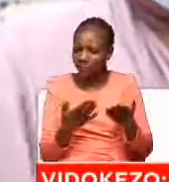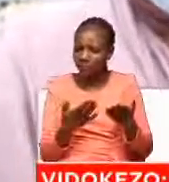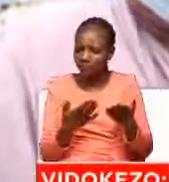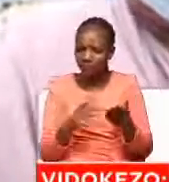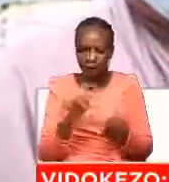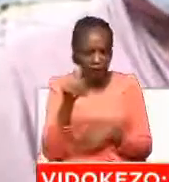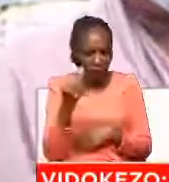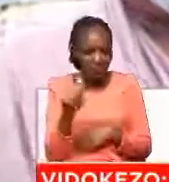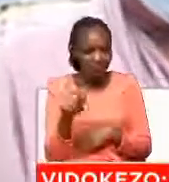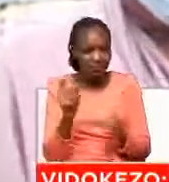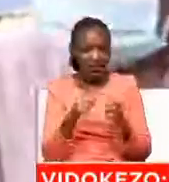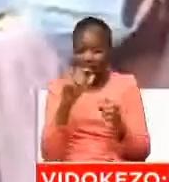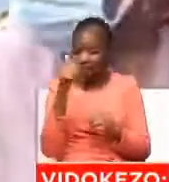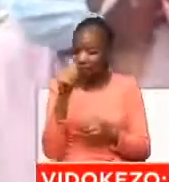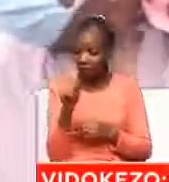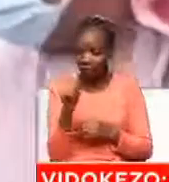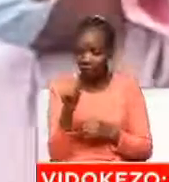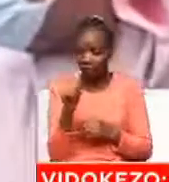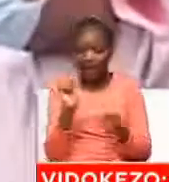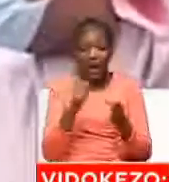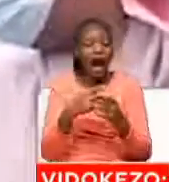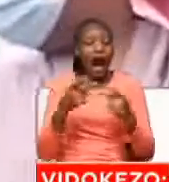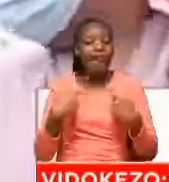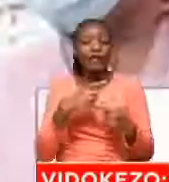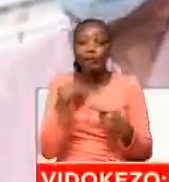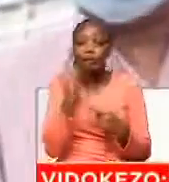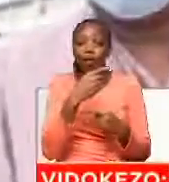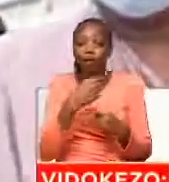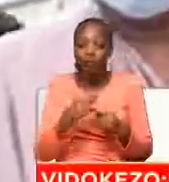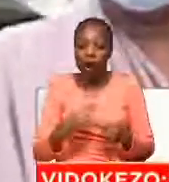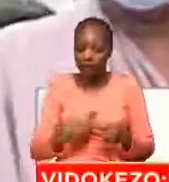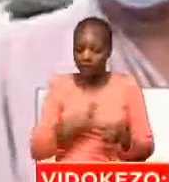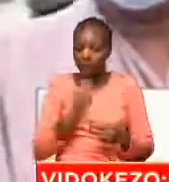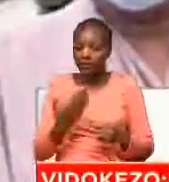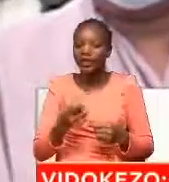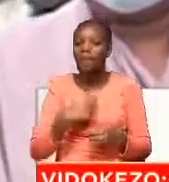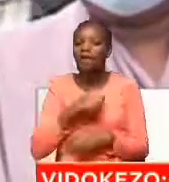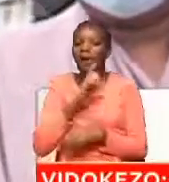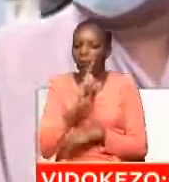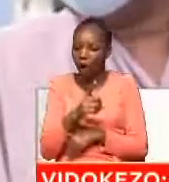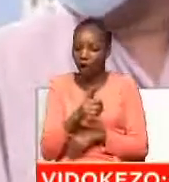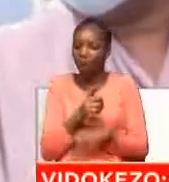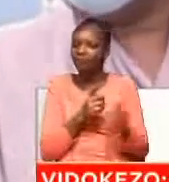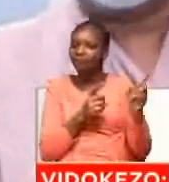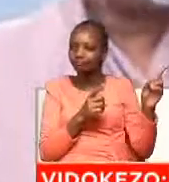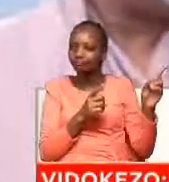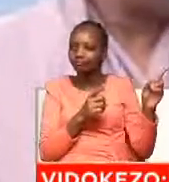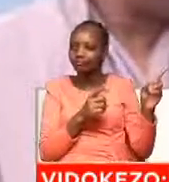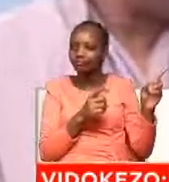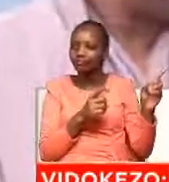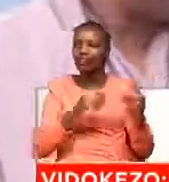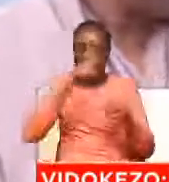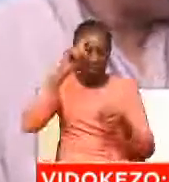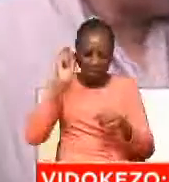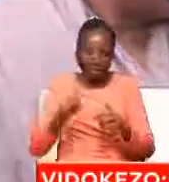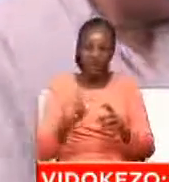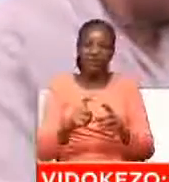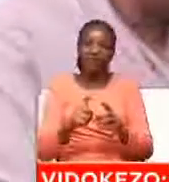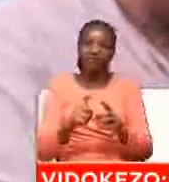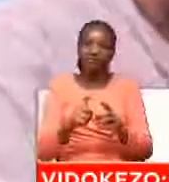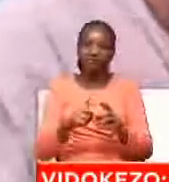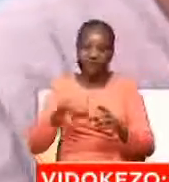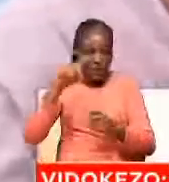bado hawajapimwa. Kwa wale wenye wanapita kando, nilikuwa nimewarn hawa ya kwamba ni lazima